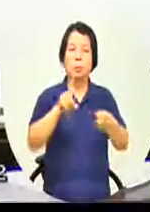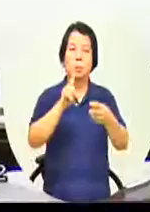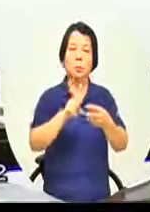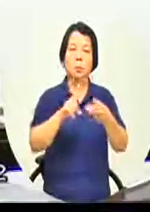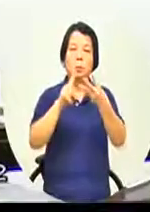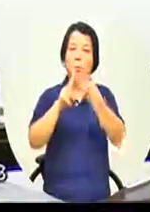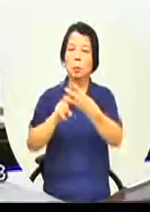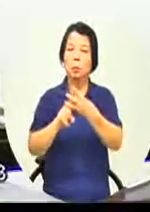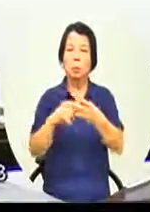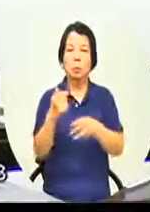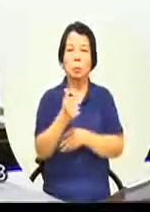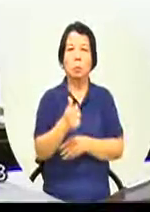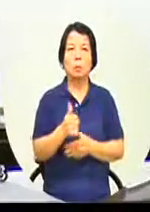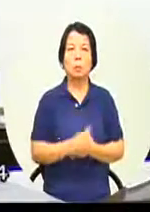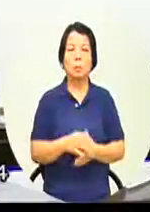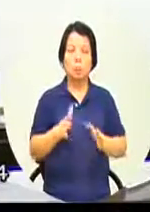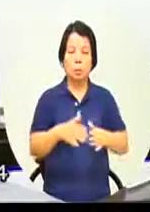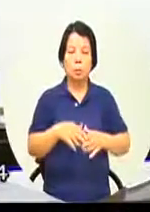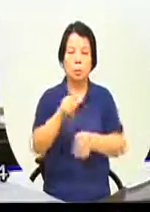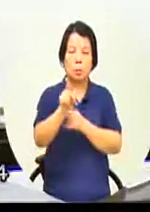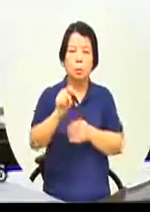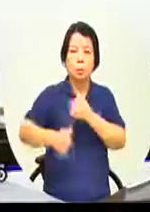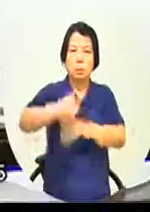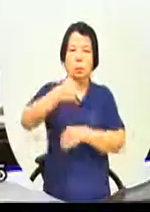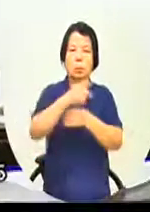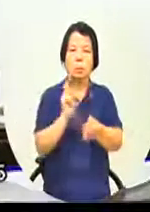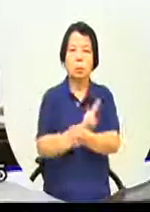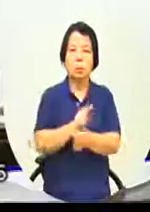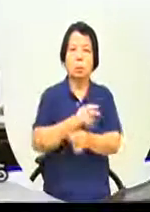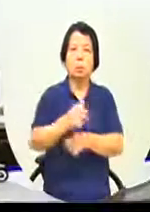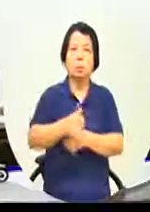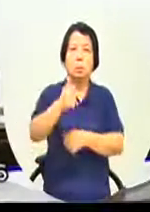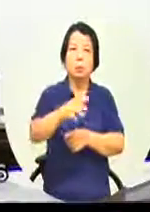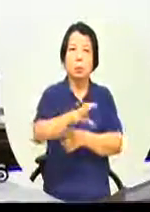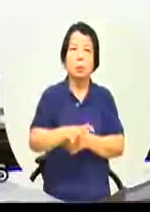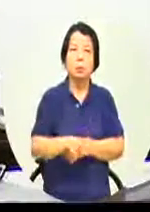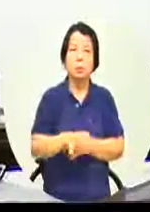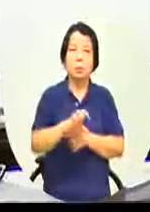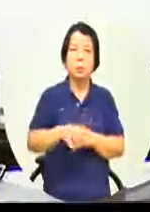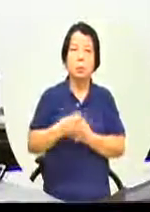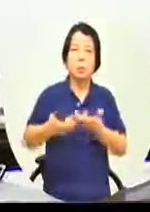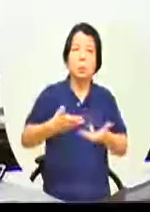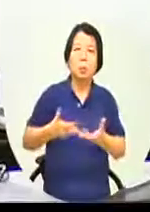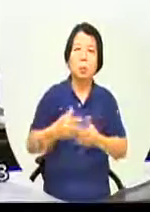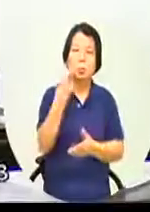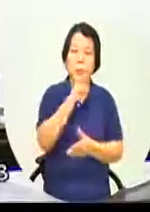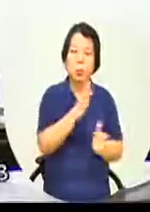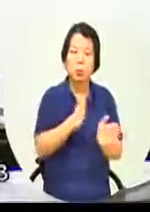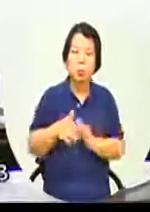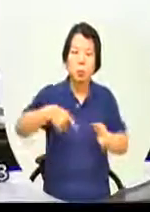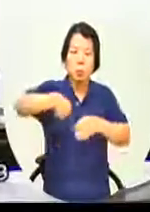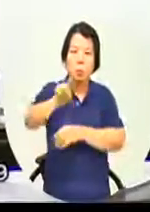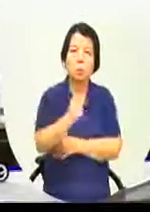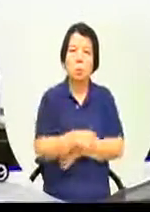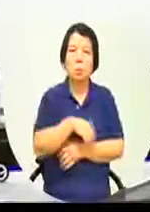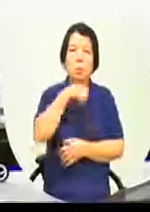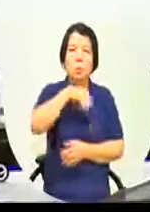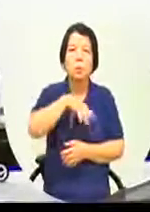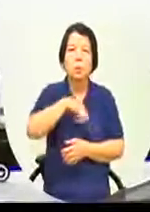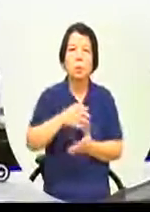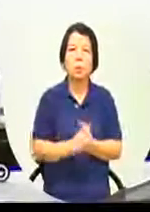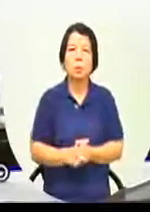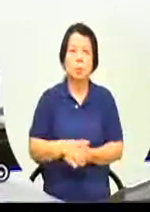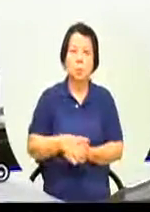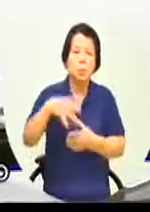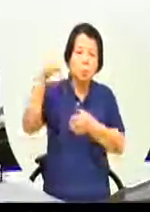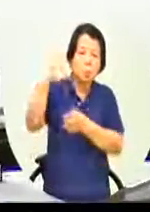我们的这个科长，林科长，农务管理科的林科长，我们一起去屏东去看所谓的向阳的光电